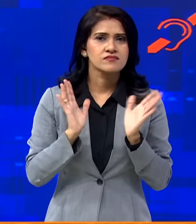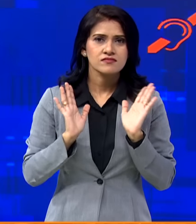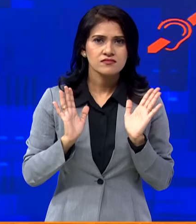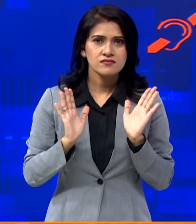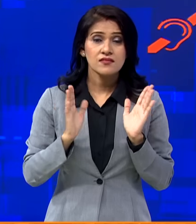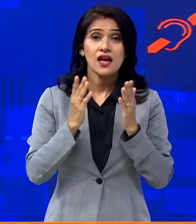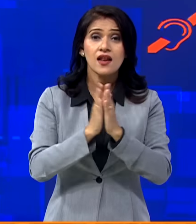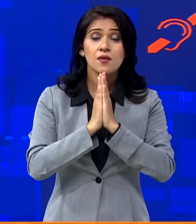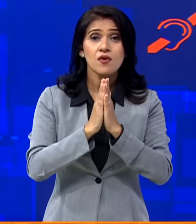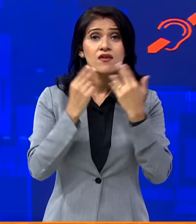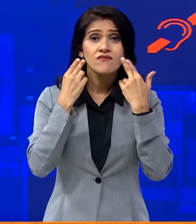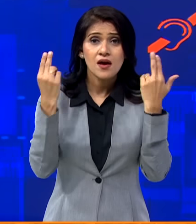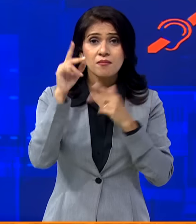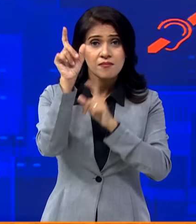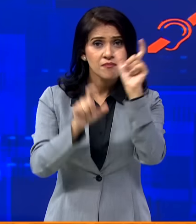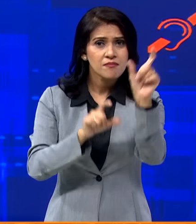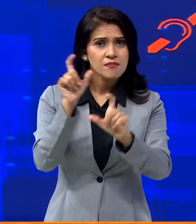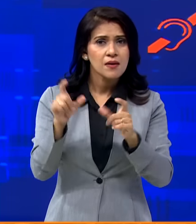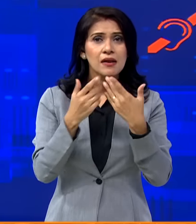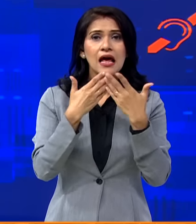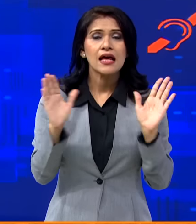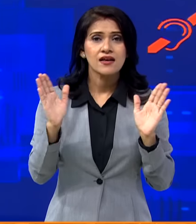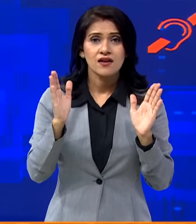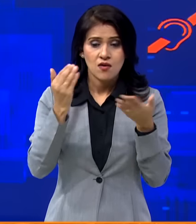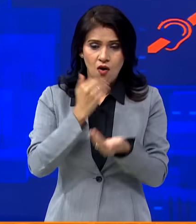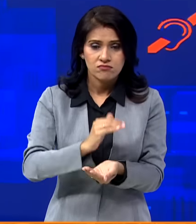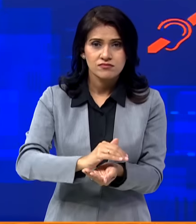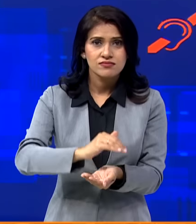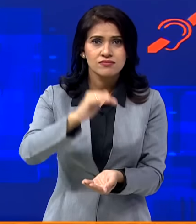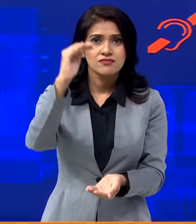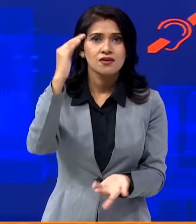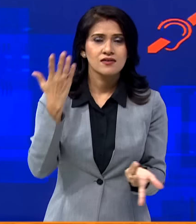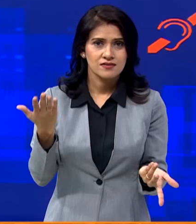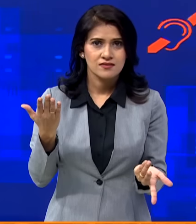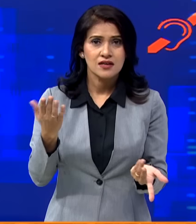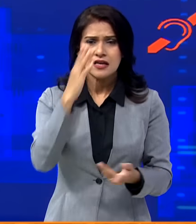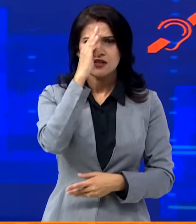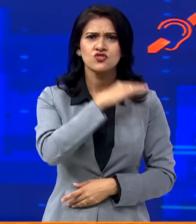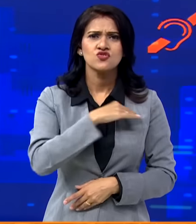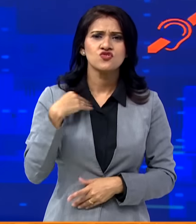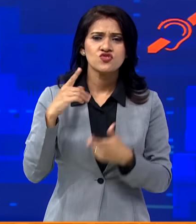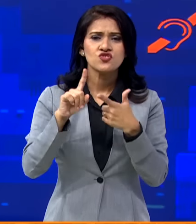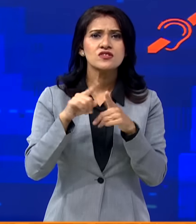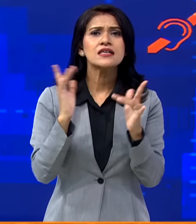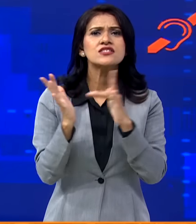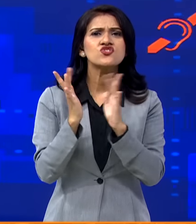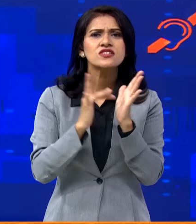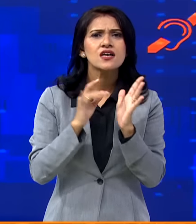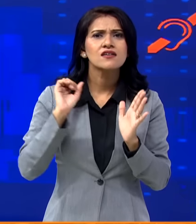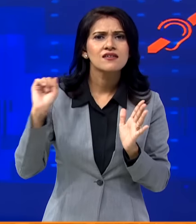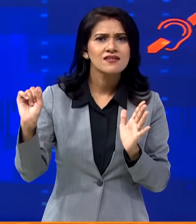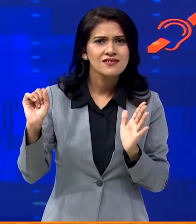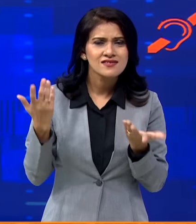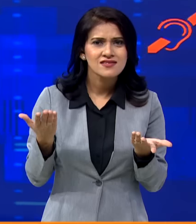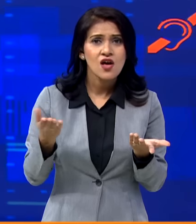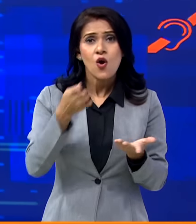महात्मा ऋषि मुनि जितने भी आए हैं धरती पर पैगंबर रसूल जीसस जितने भी आए हैं जितने भगवान के अवतार